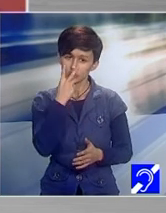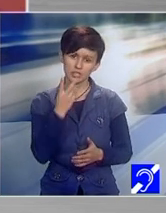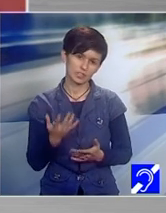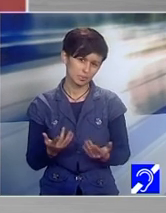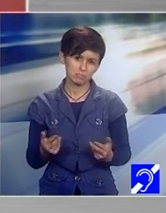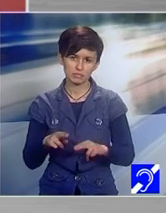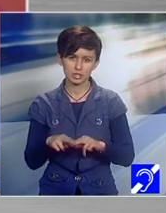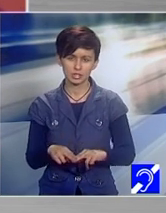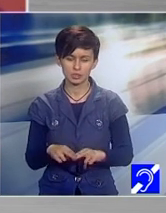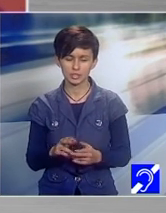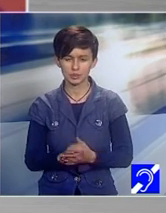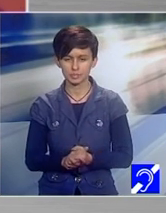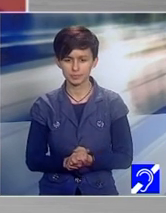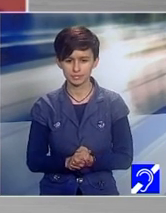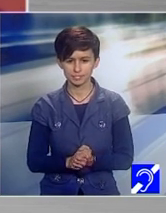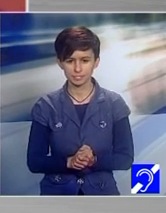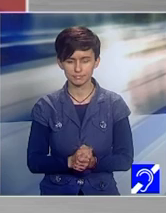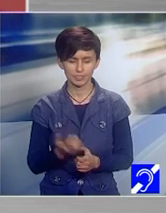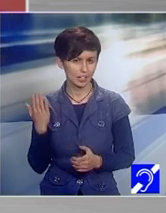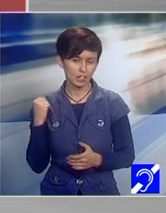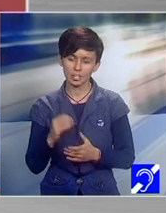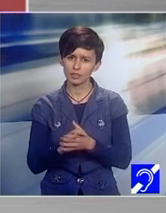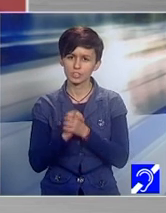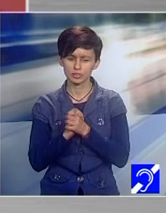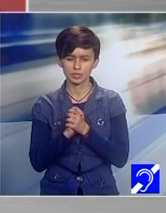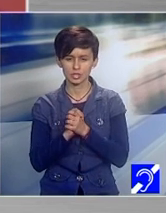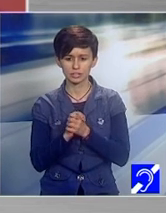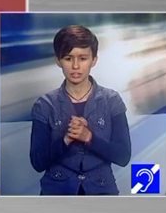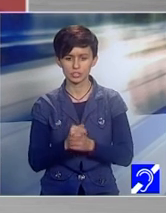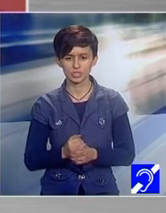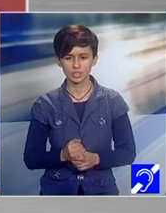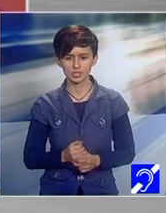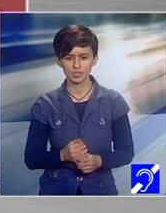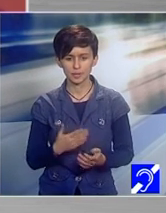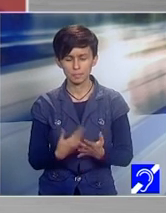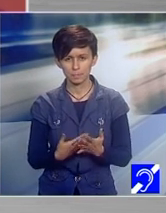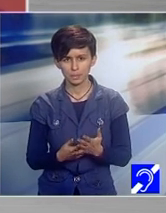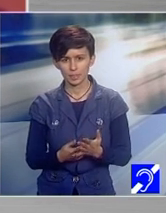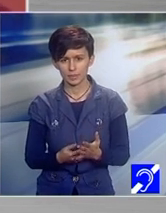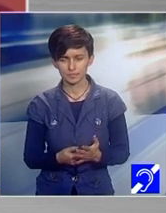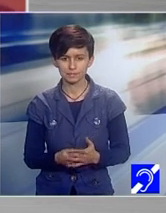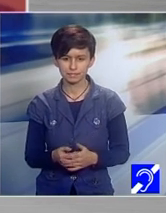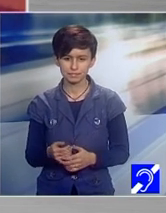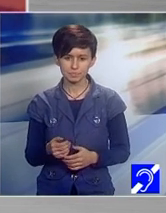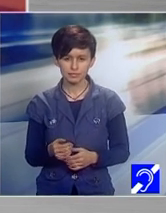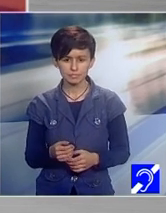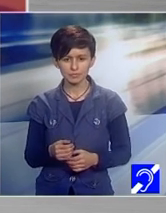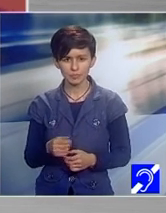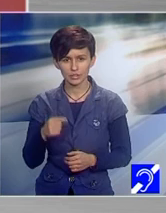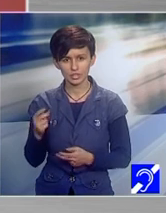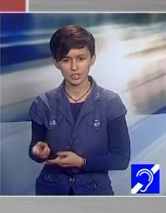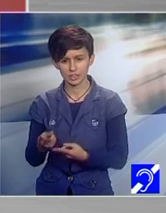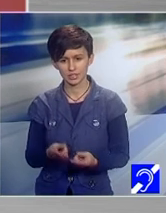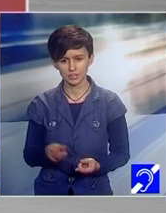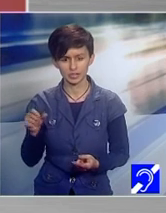Dar a fost un succes din punctul de vedere al percepției oaspeților mei, ceea